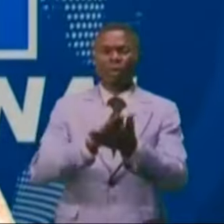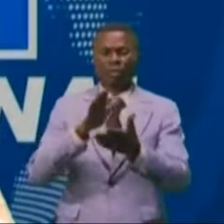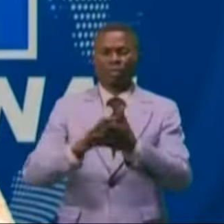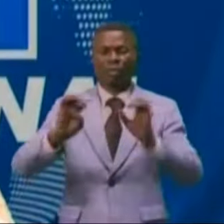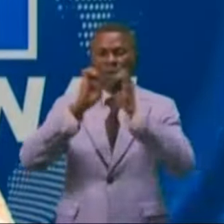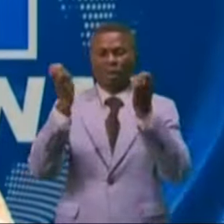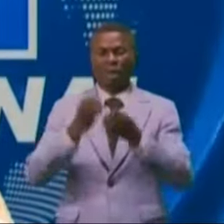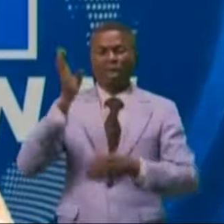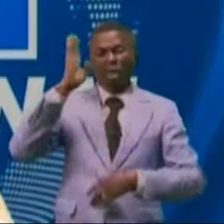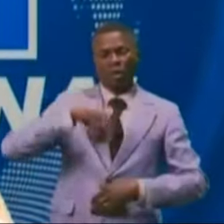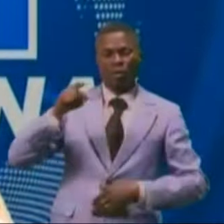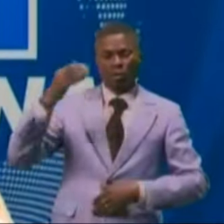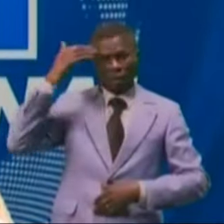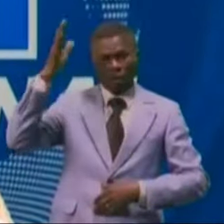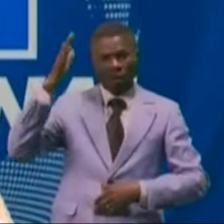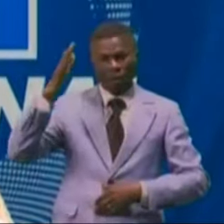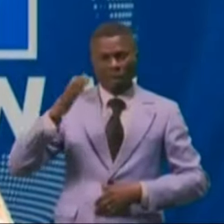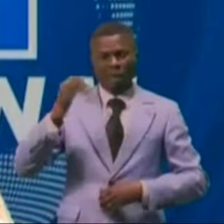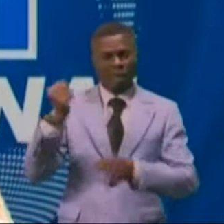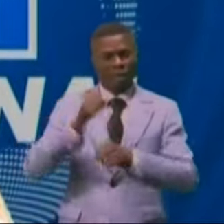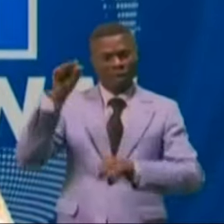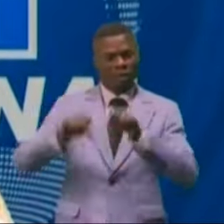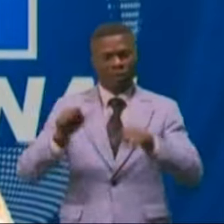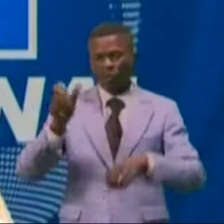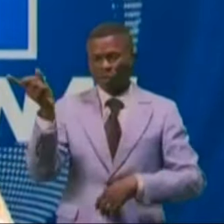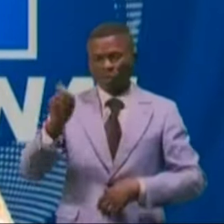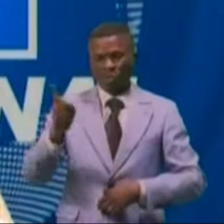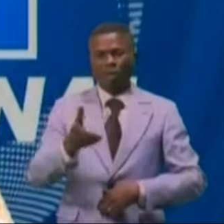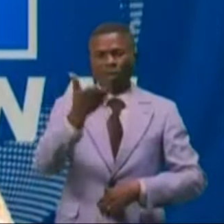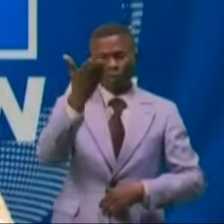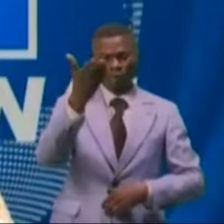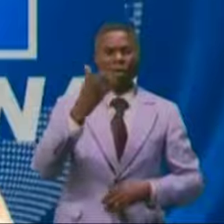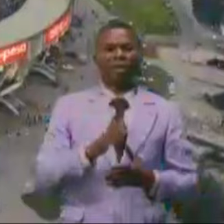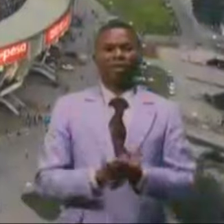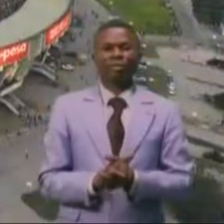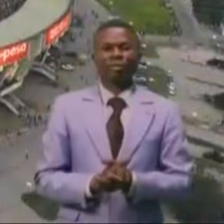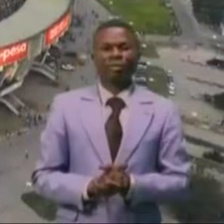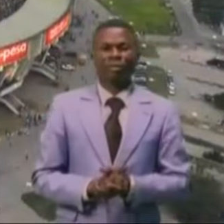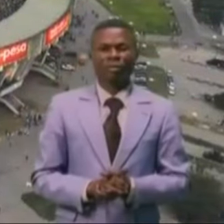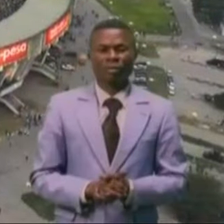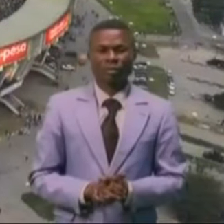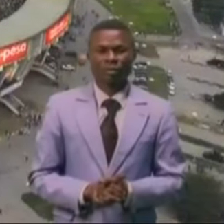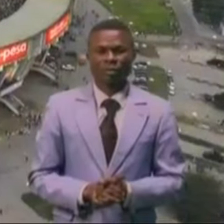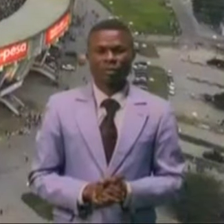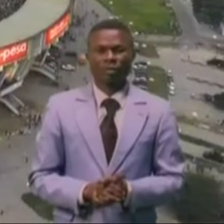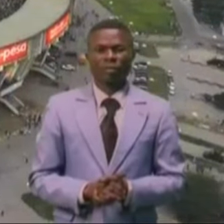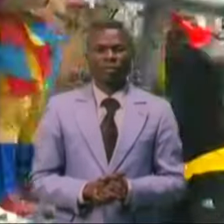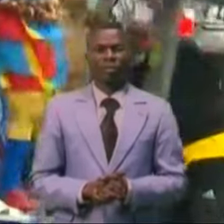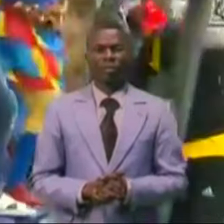l'équipe perdante qui n'a pas démérité. Pierre Kimambiso Moïssa, Roger Diaye.